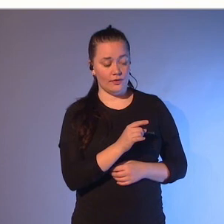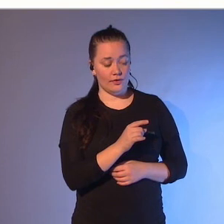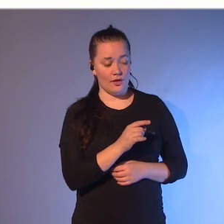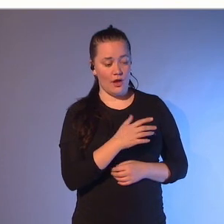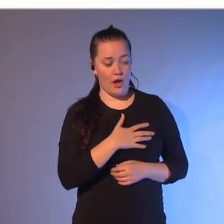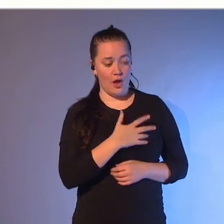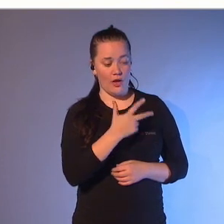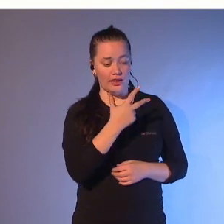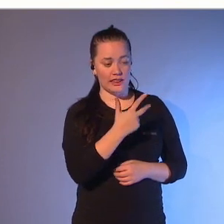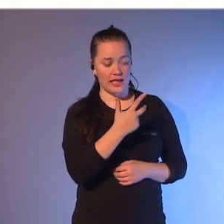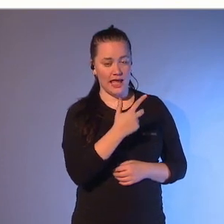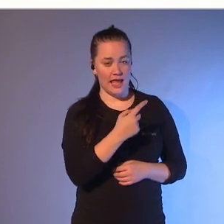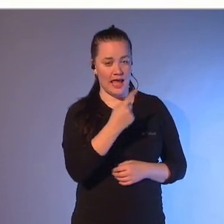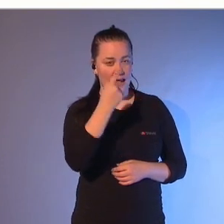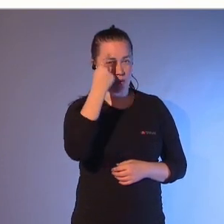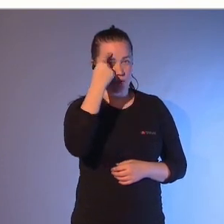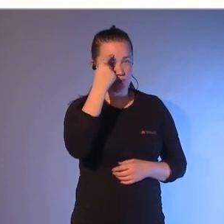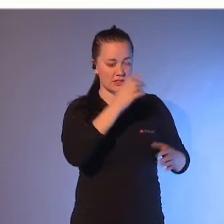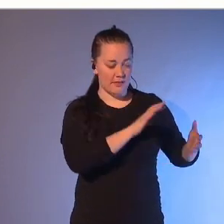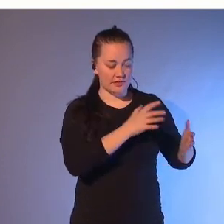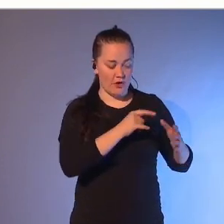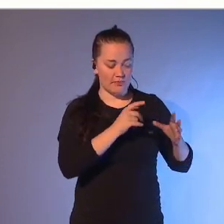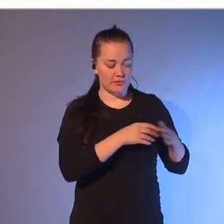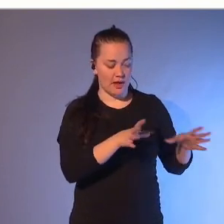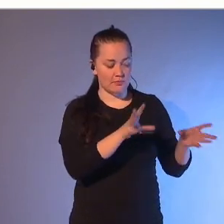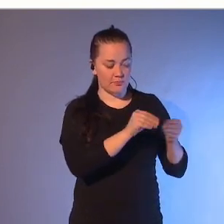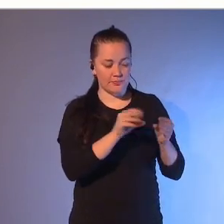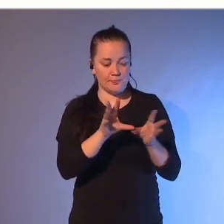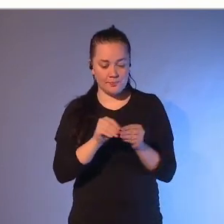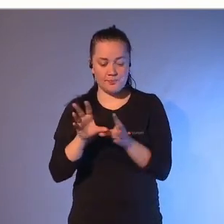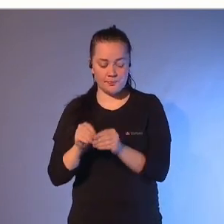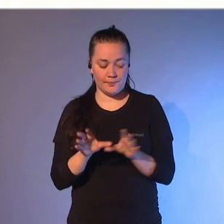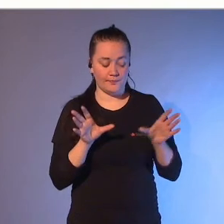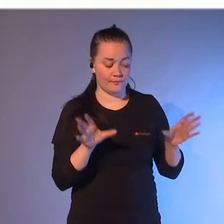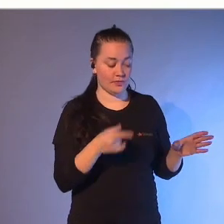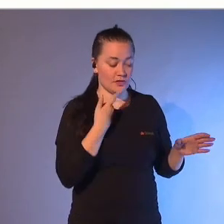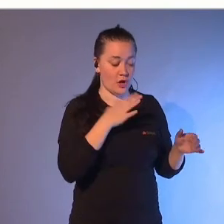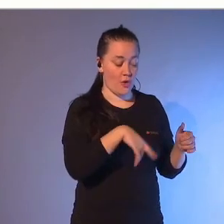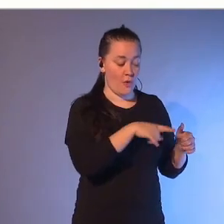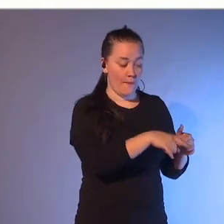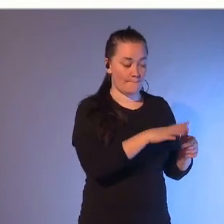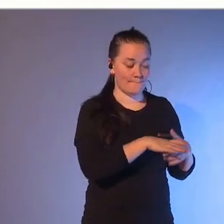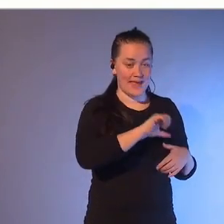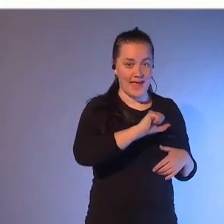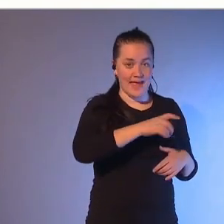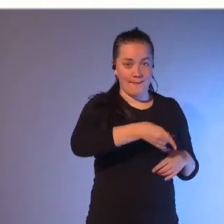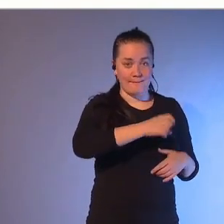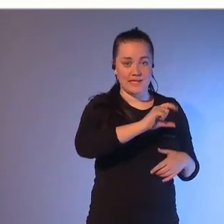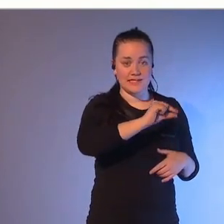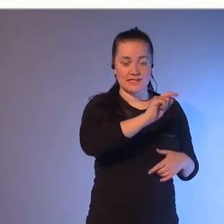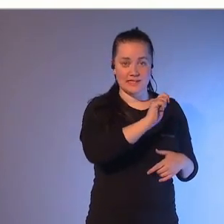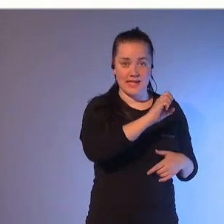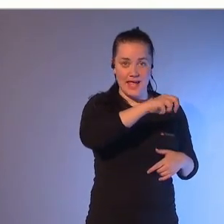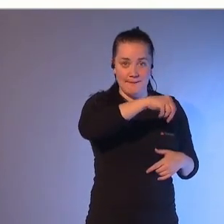tre kunnskapsformer som han sammenstiller. Han snakker om epistemisk kunnskap, altså det